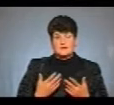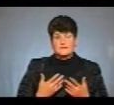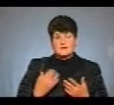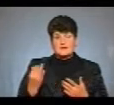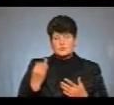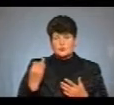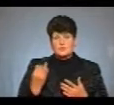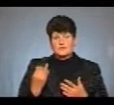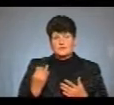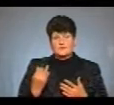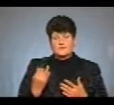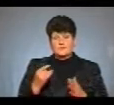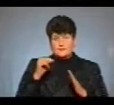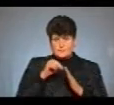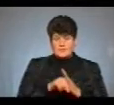історію науки і техніки, але